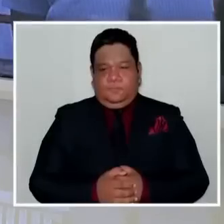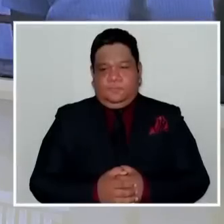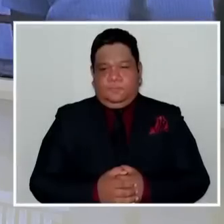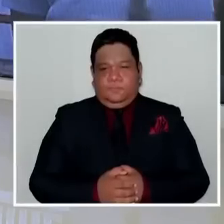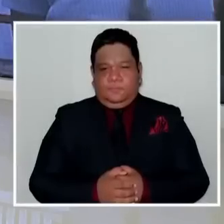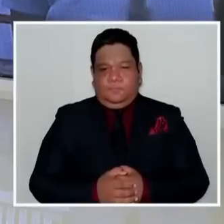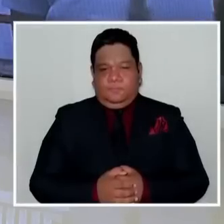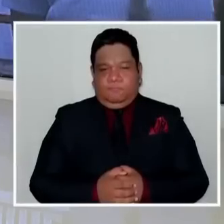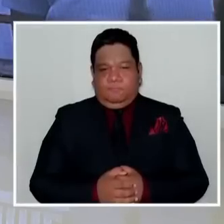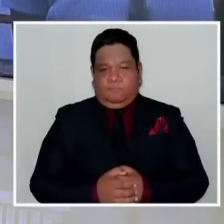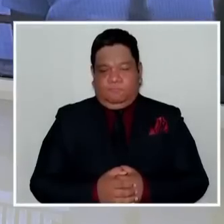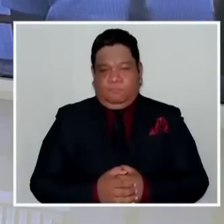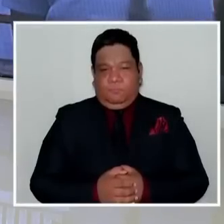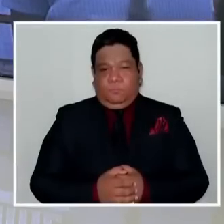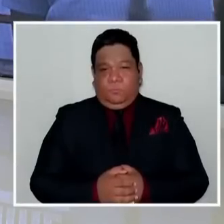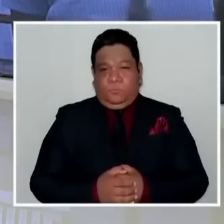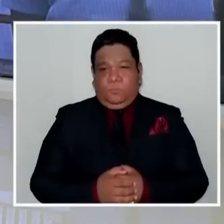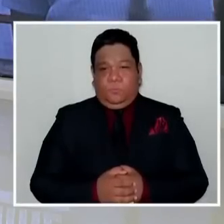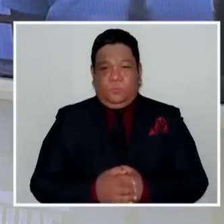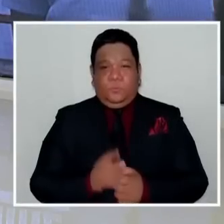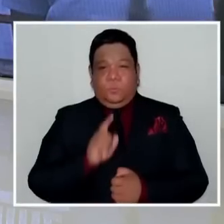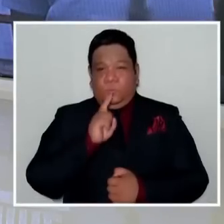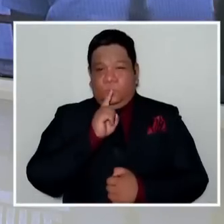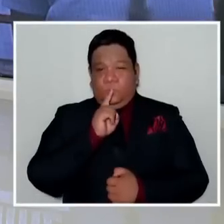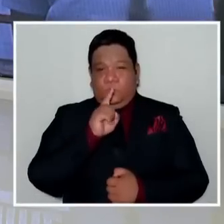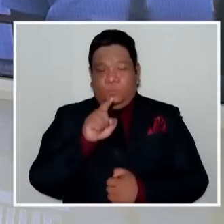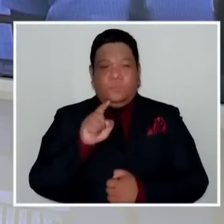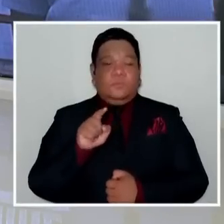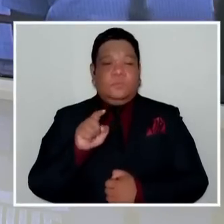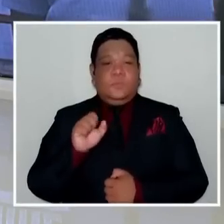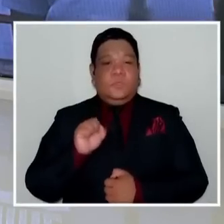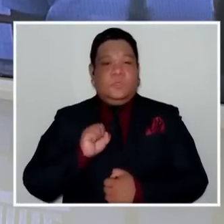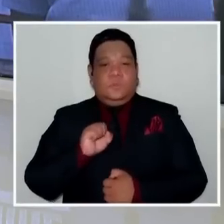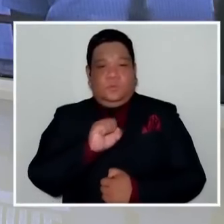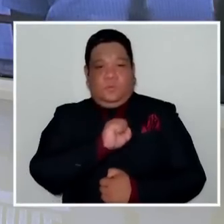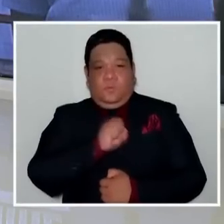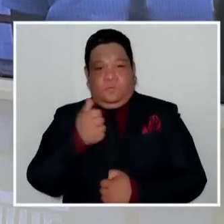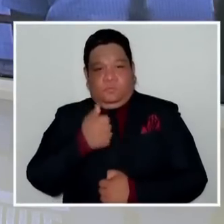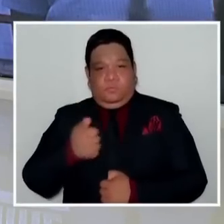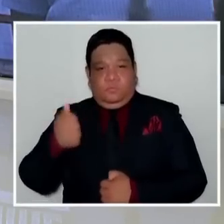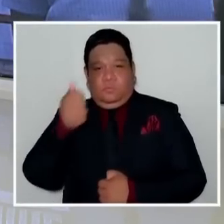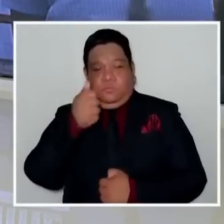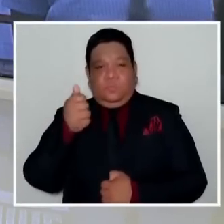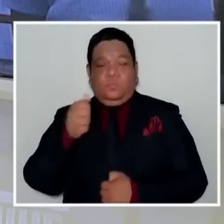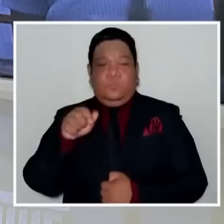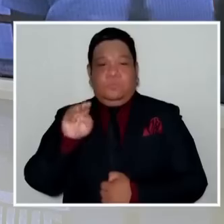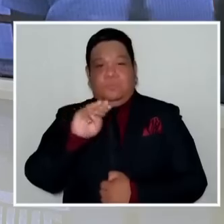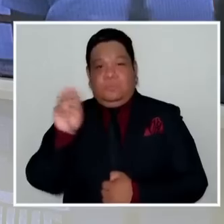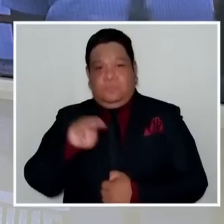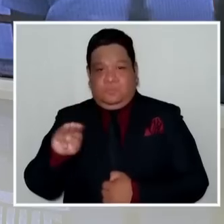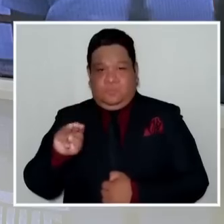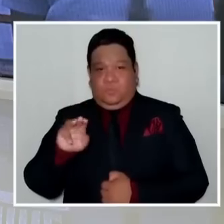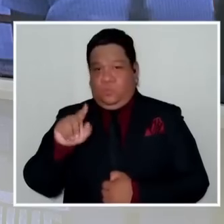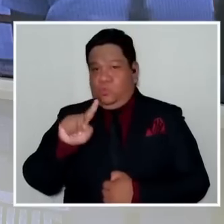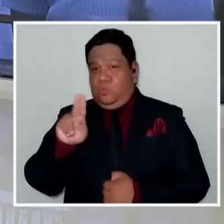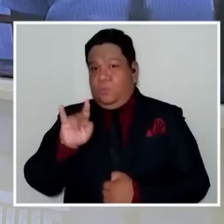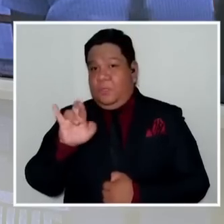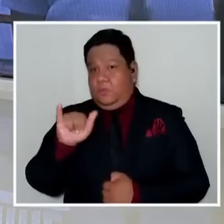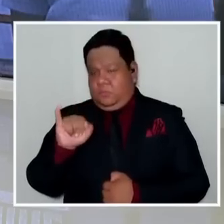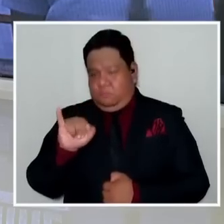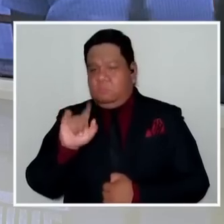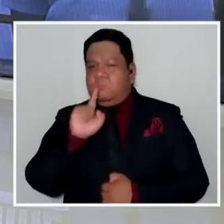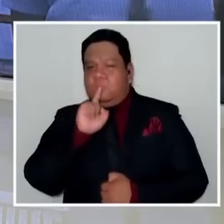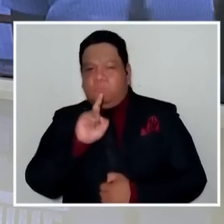Todo pakiusap sa mga negosyante si Senate President Juan Miguel Zubiri na suportahan ang kanyang panukalang batas